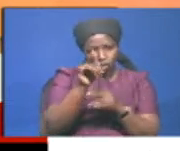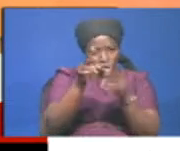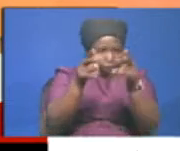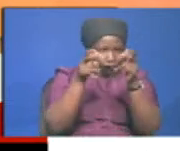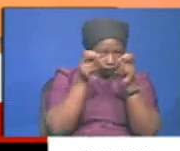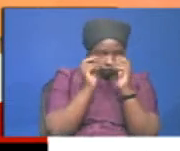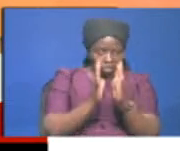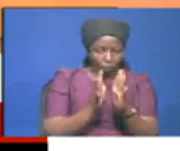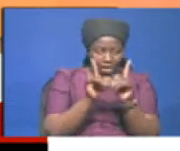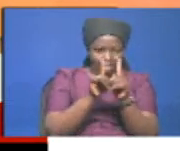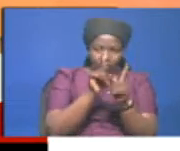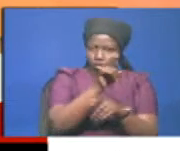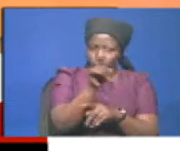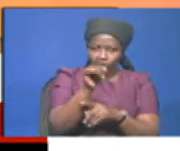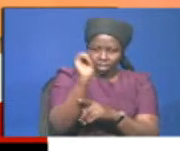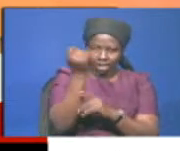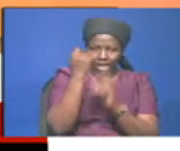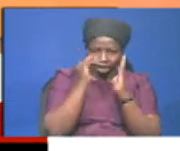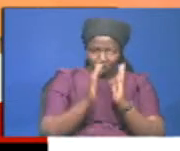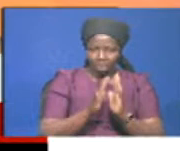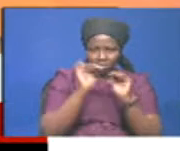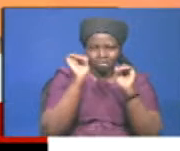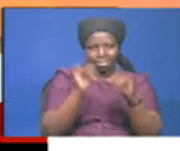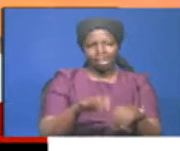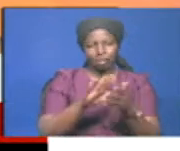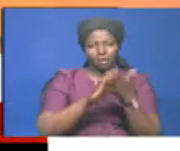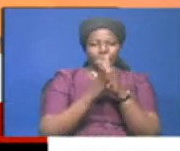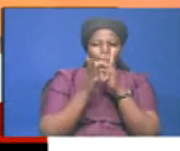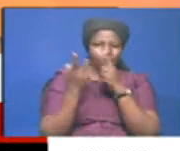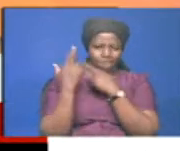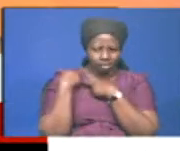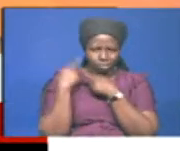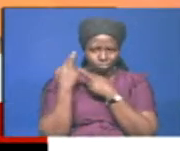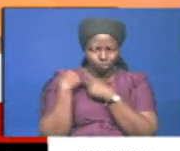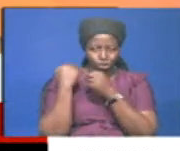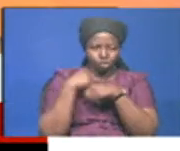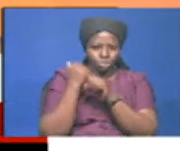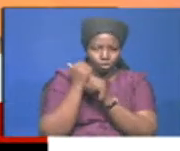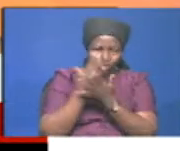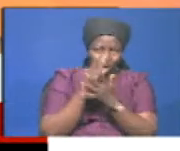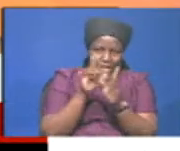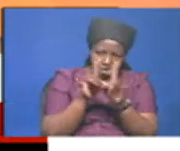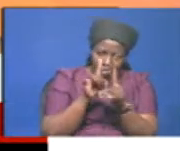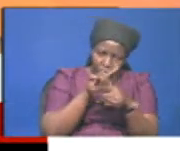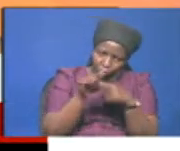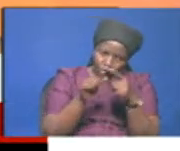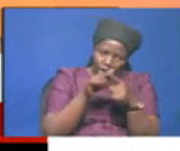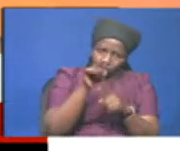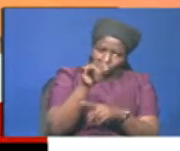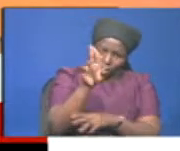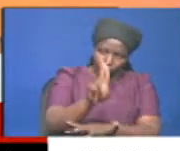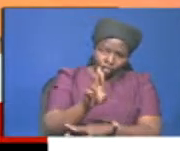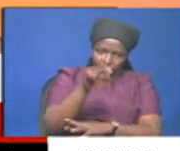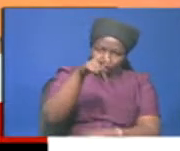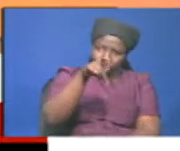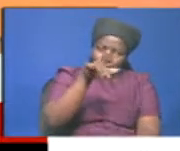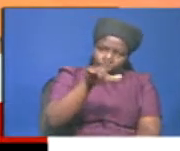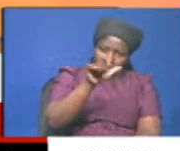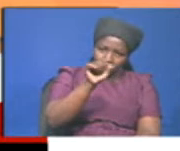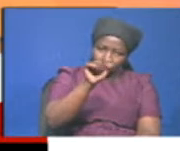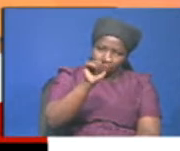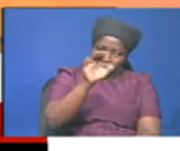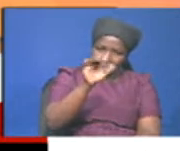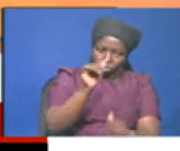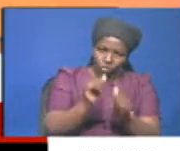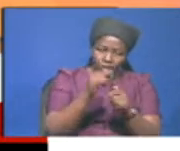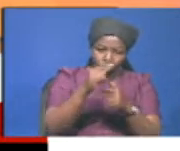na wewe kama mwananchi unaweza kutekeleza jukumu lako kuhakikisha kwamba hata wakati ambapo unatumia zile plastiki ambazo bado zinatumika kwa